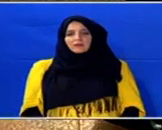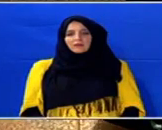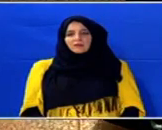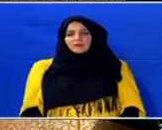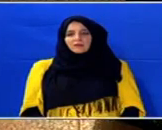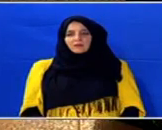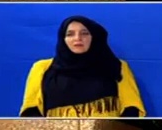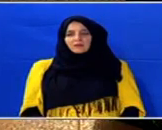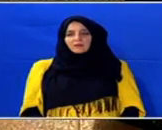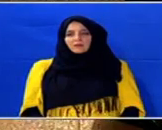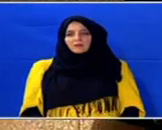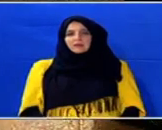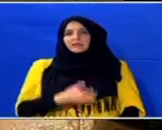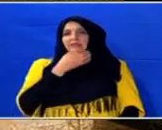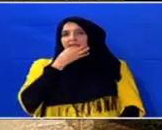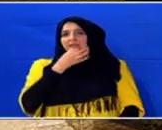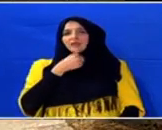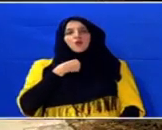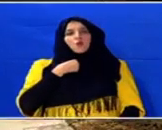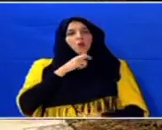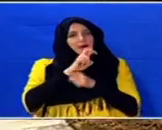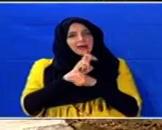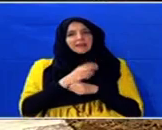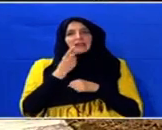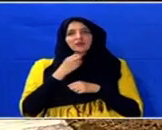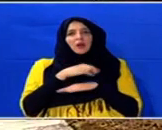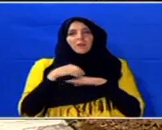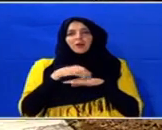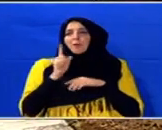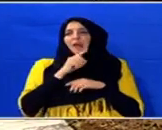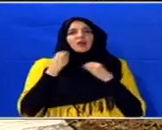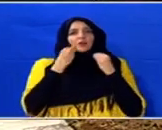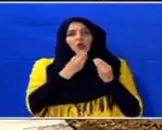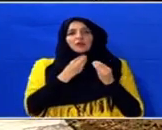قالوا له احنا اللي نحكموا هذوك تاع الربا، نحكمهم حنايا في البنكة، ما ندوهمش لكم.